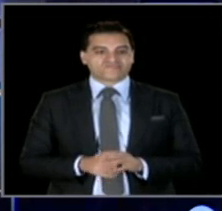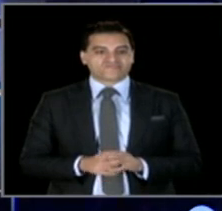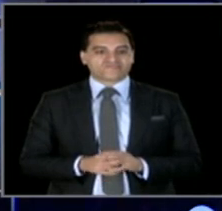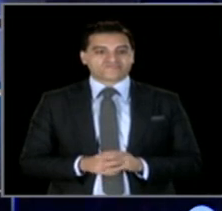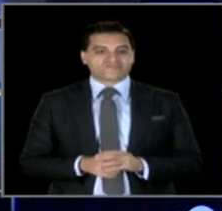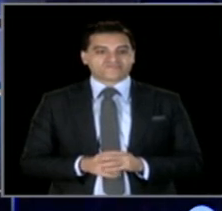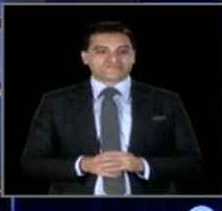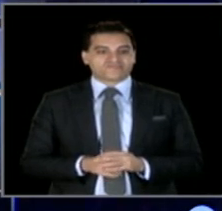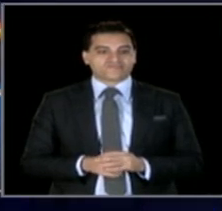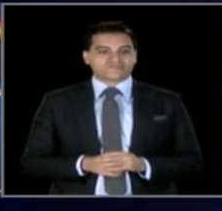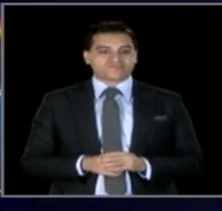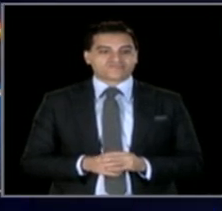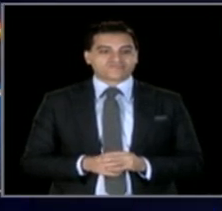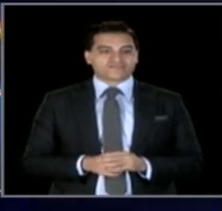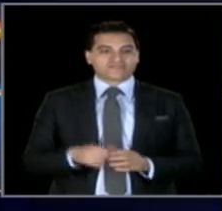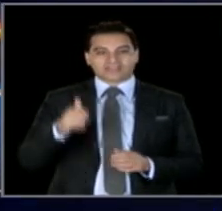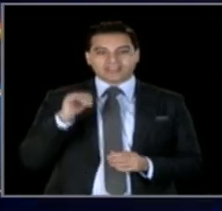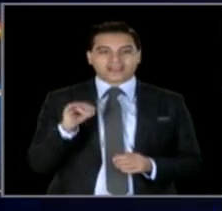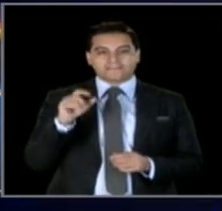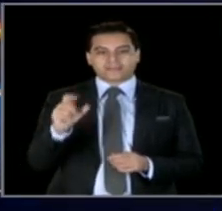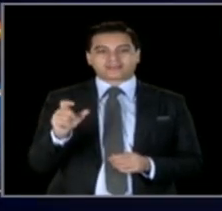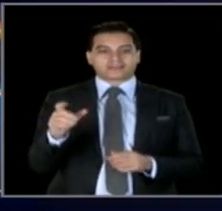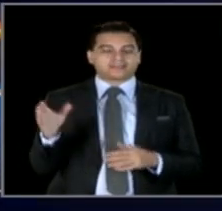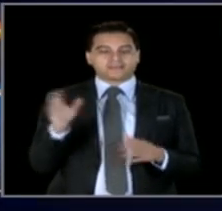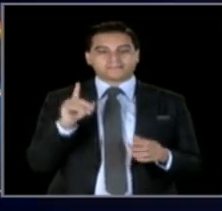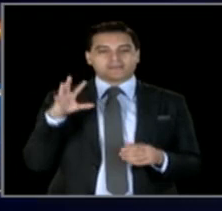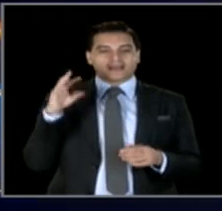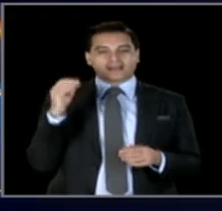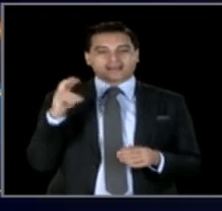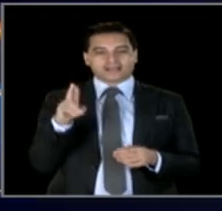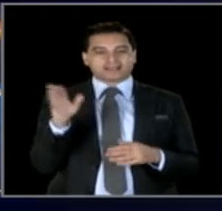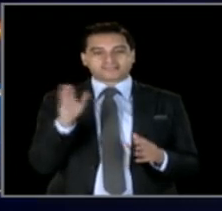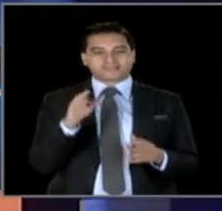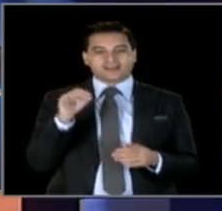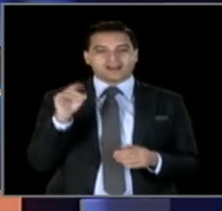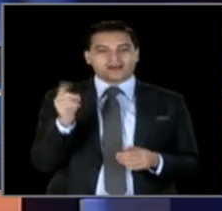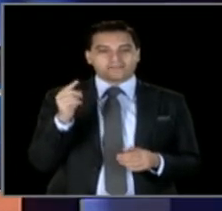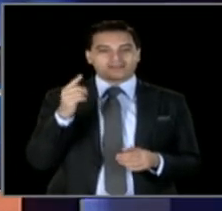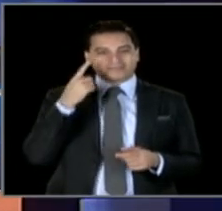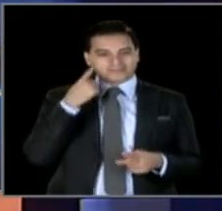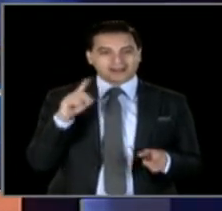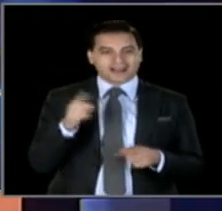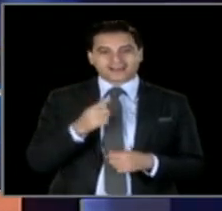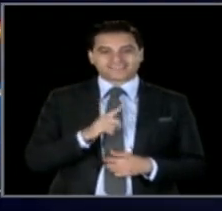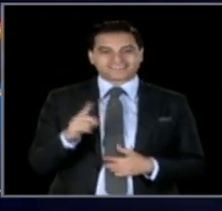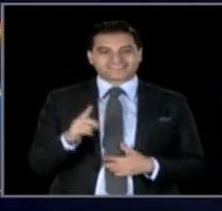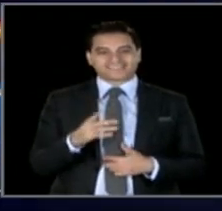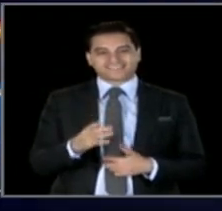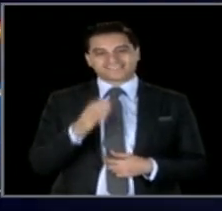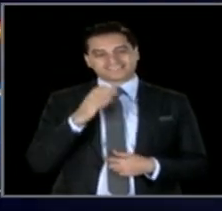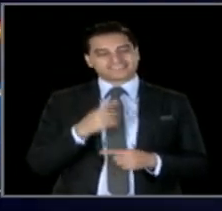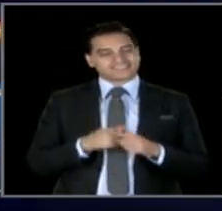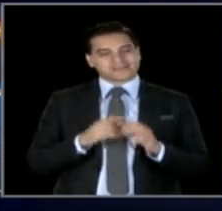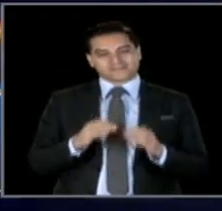أيمن بهجت قمر. أيمن بهجت قمر بيلحن عمر سامي.